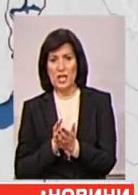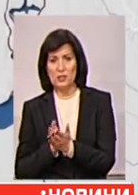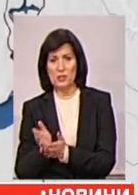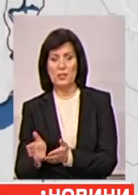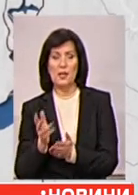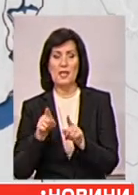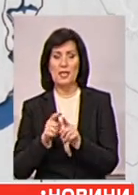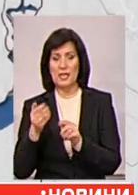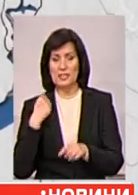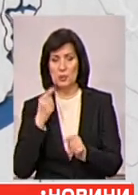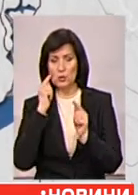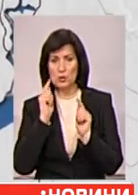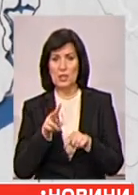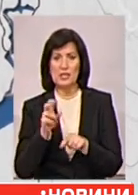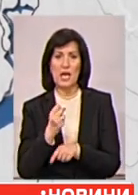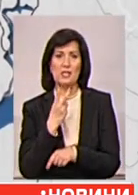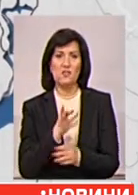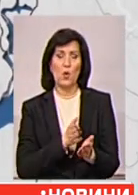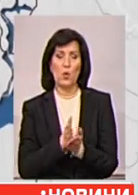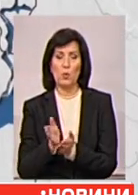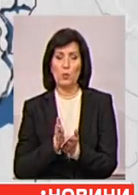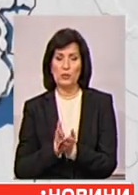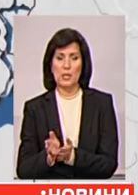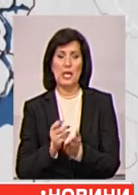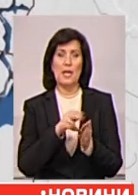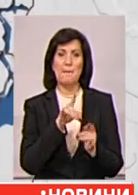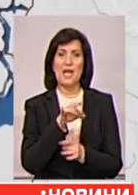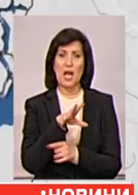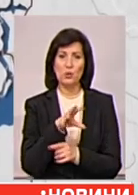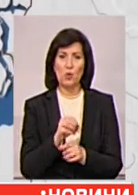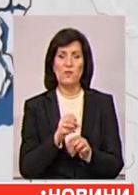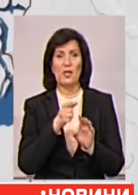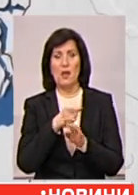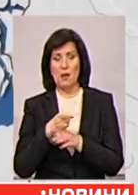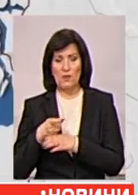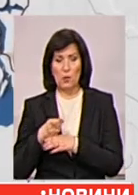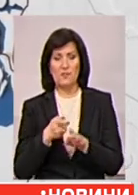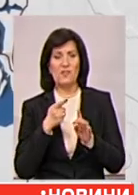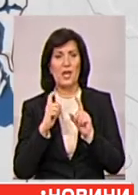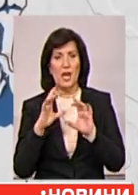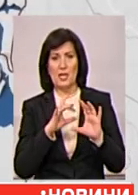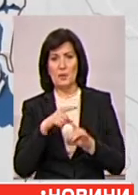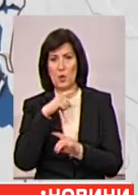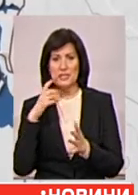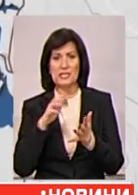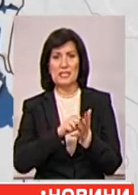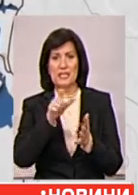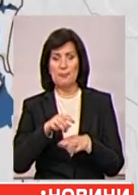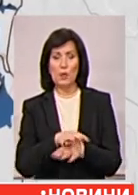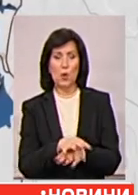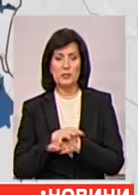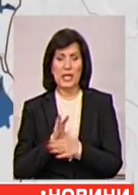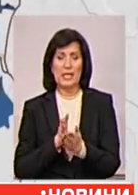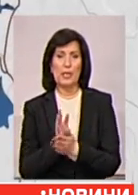який раніше зосереджений на двох рубежах. На Приазов'ї з мінометів та кулеметів великого калібру російські найманці обстріляли, зокрема,